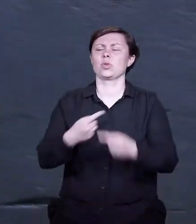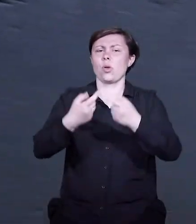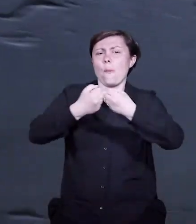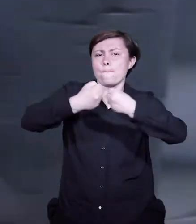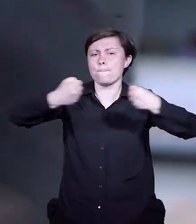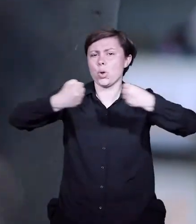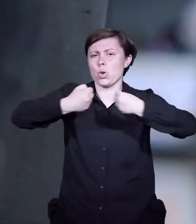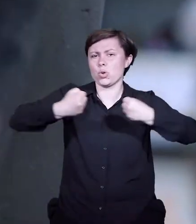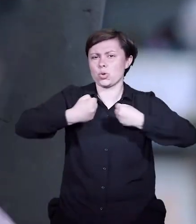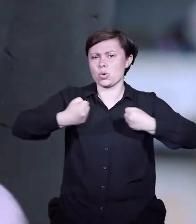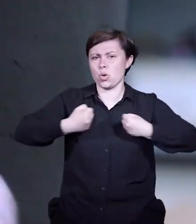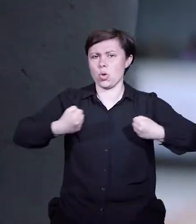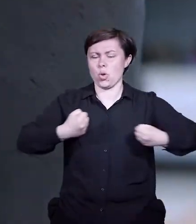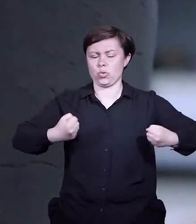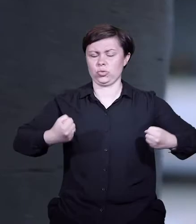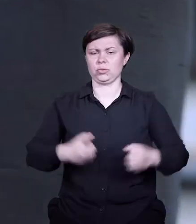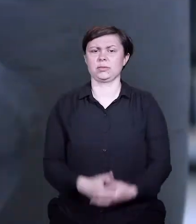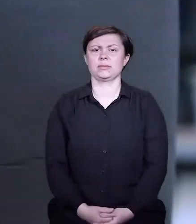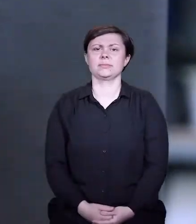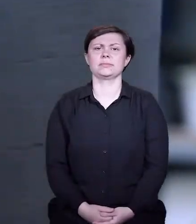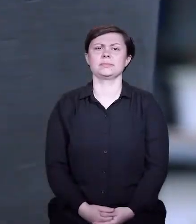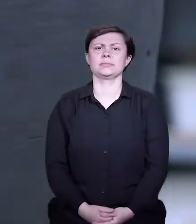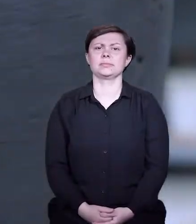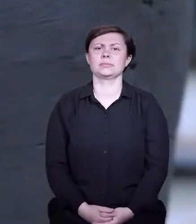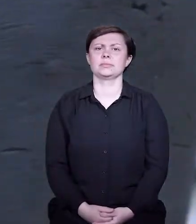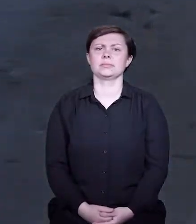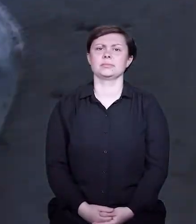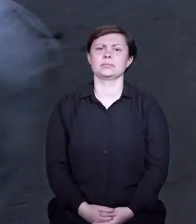Porozciągam to też trochę. Miało być bardziej tak.